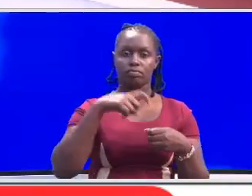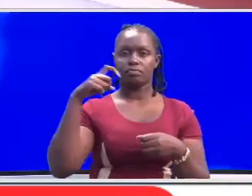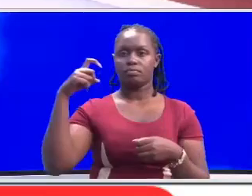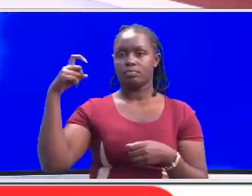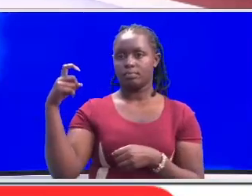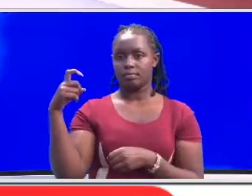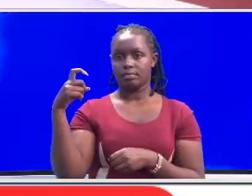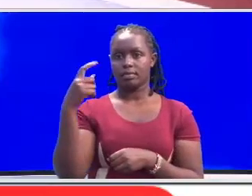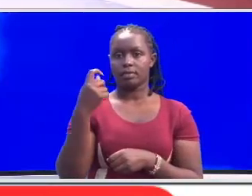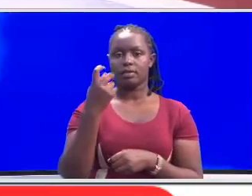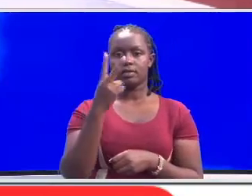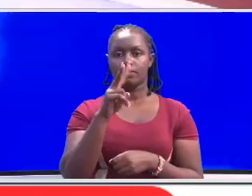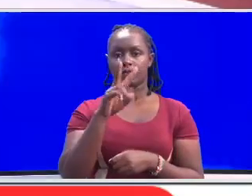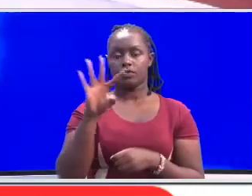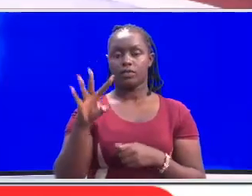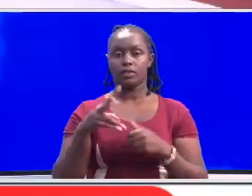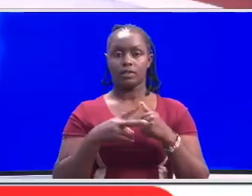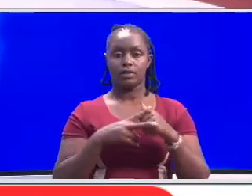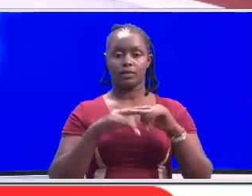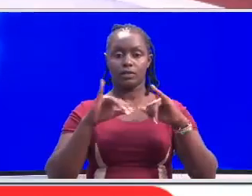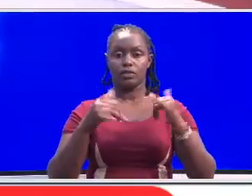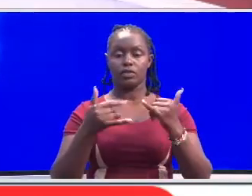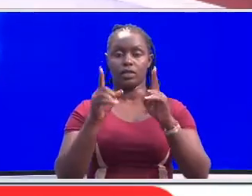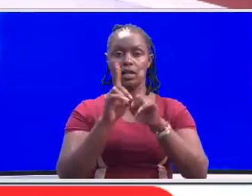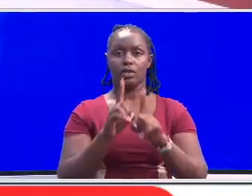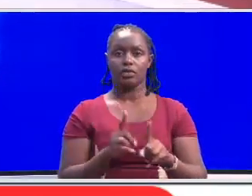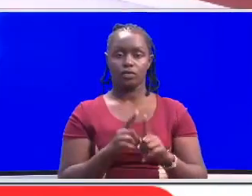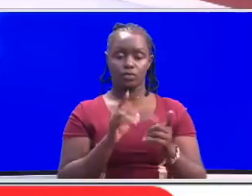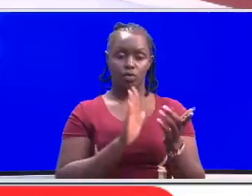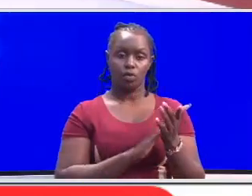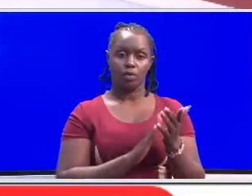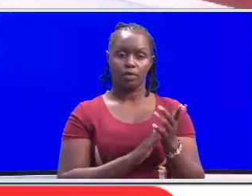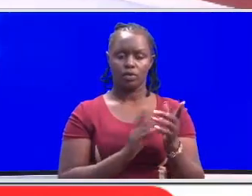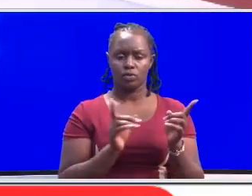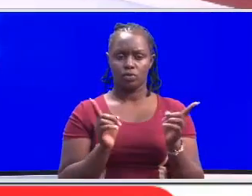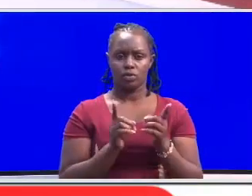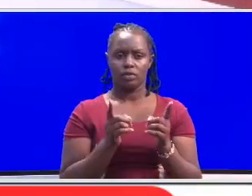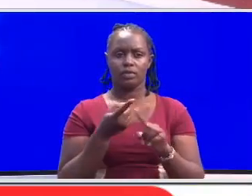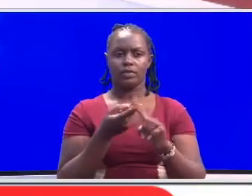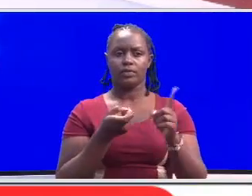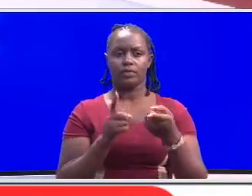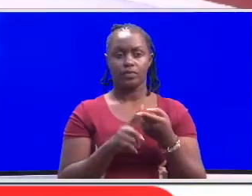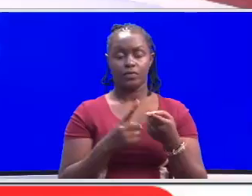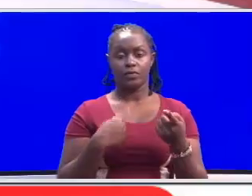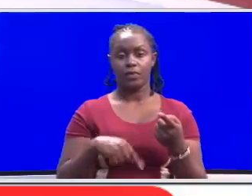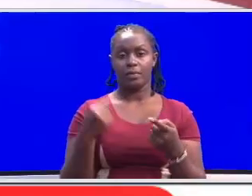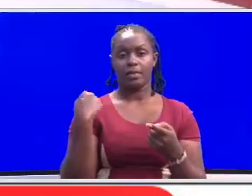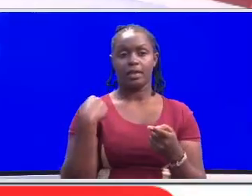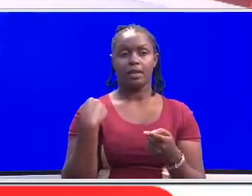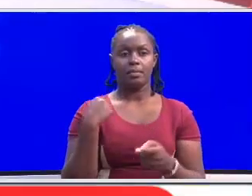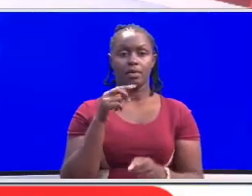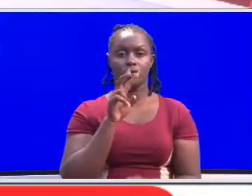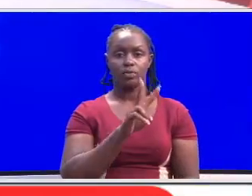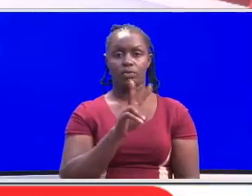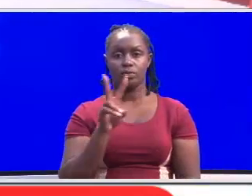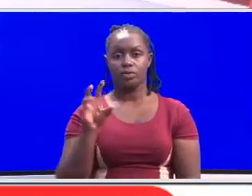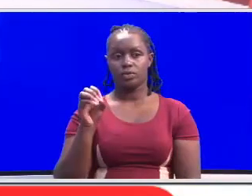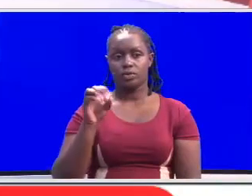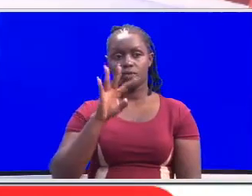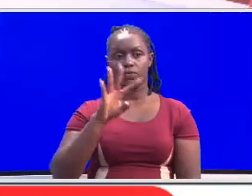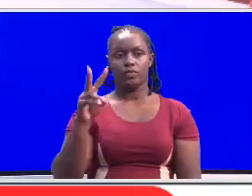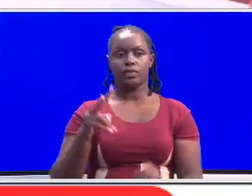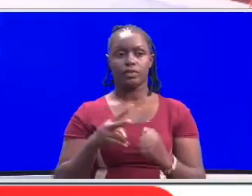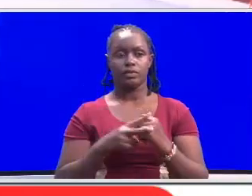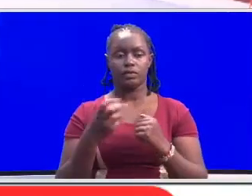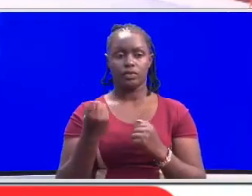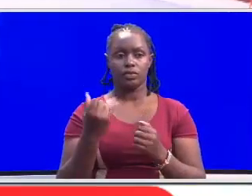X TV47 News, na vile vile kutuma rafa fupi kwa nambari ambayo iko kwenye kiwambo chako, nambari ikiwa ni 22047,